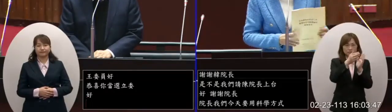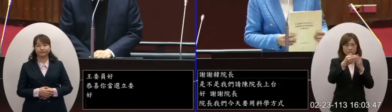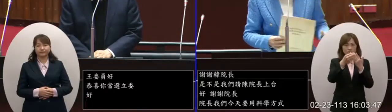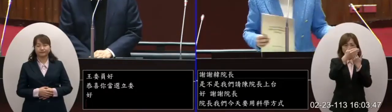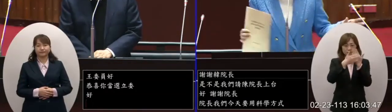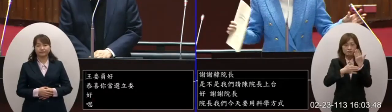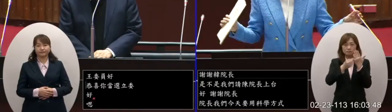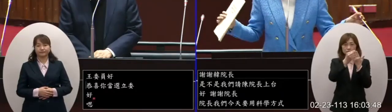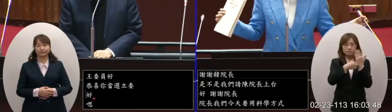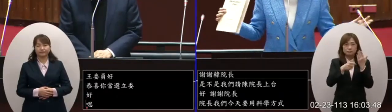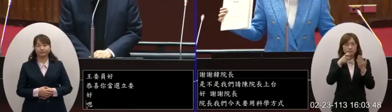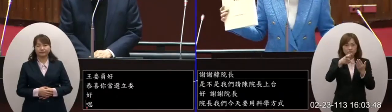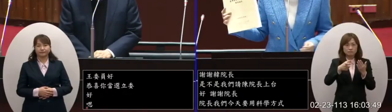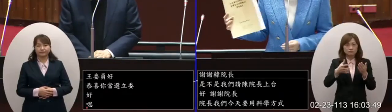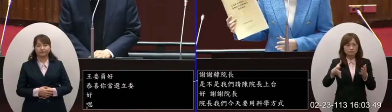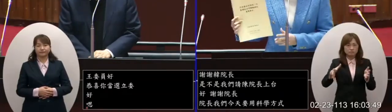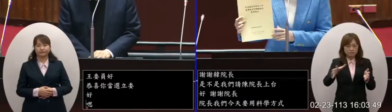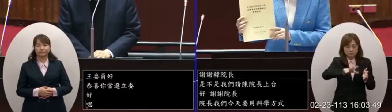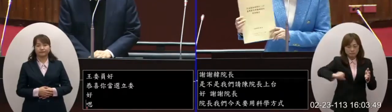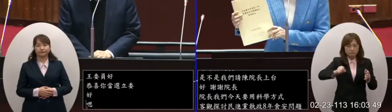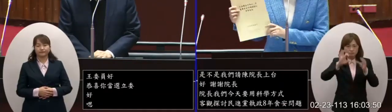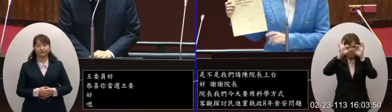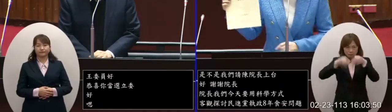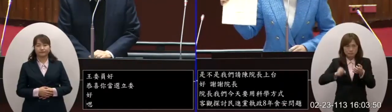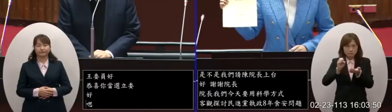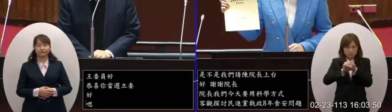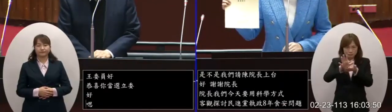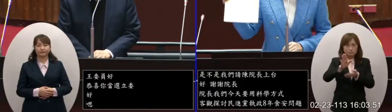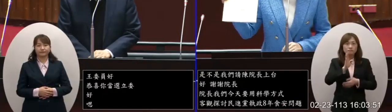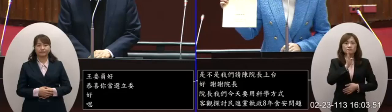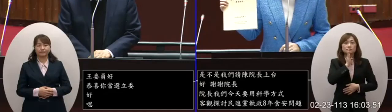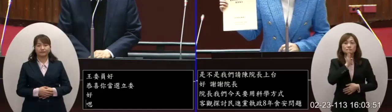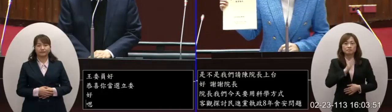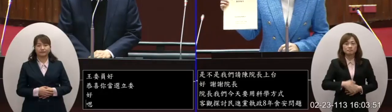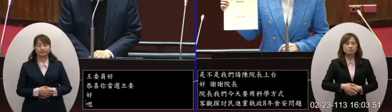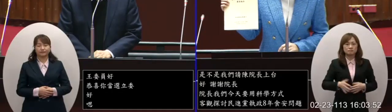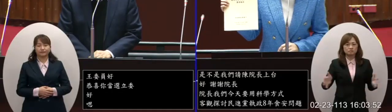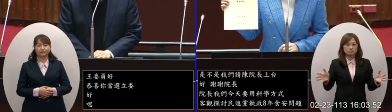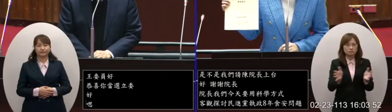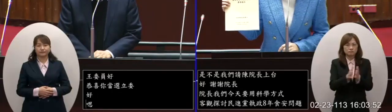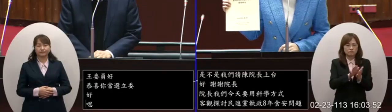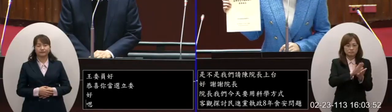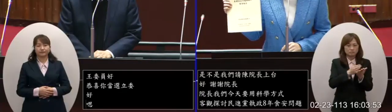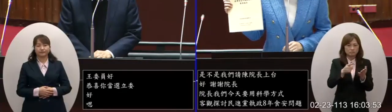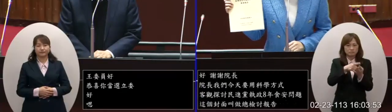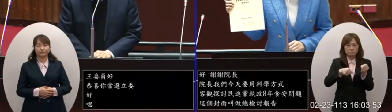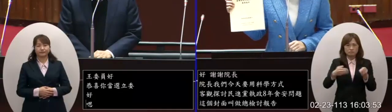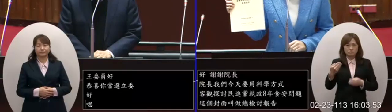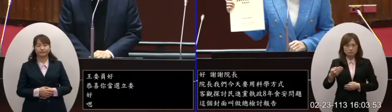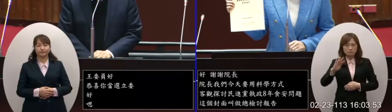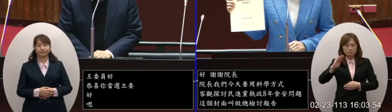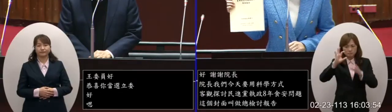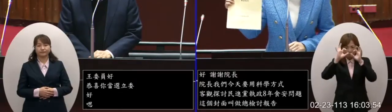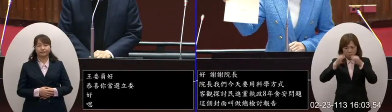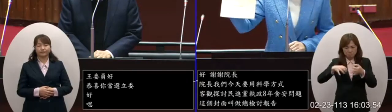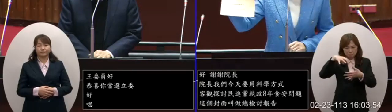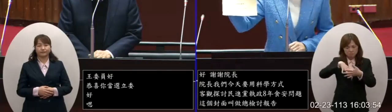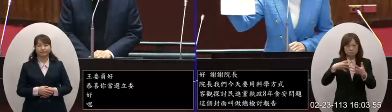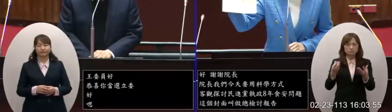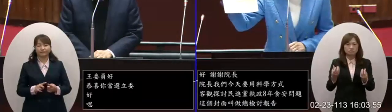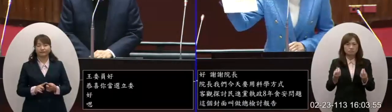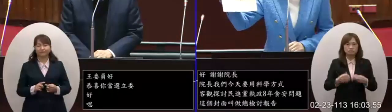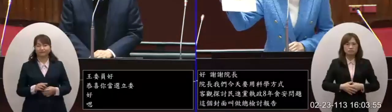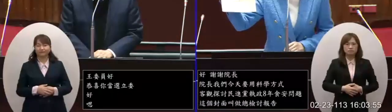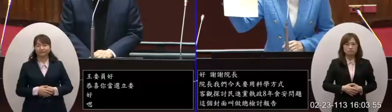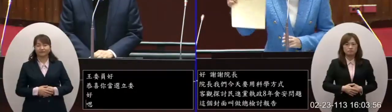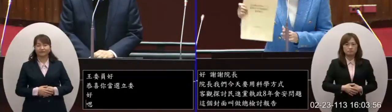院长哈，整个报告我看了，总检讨报告八年只有九页，但是我看不到检讨。 对，